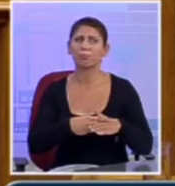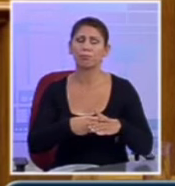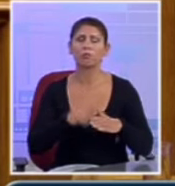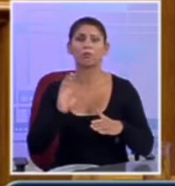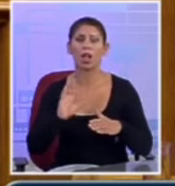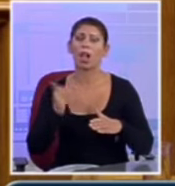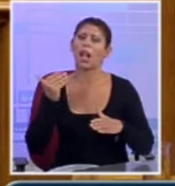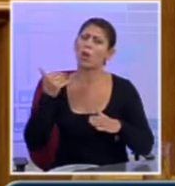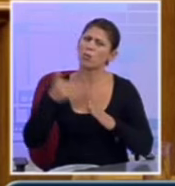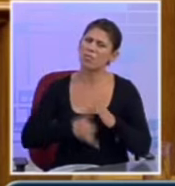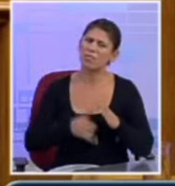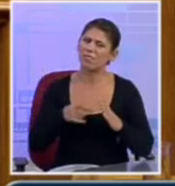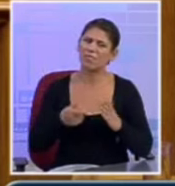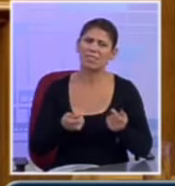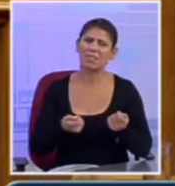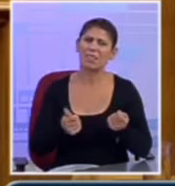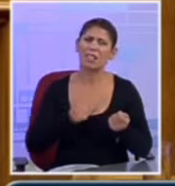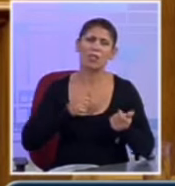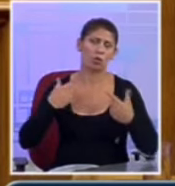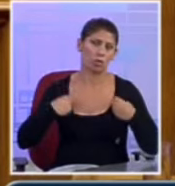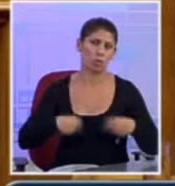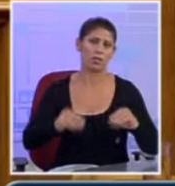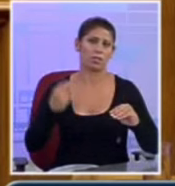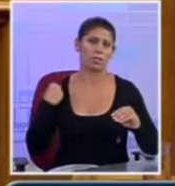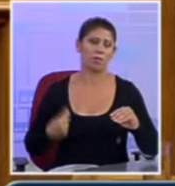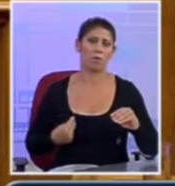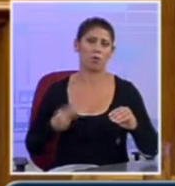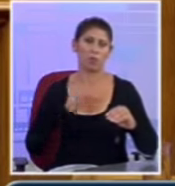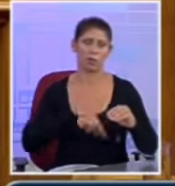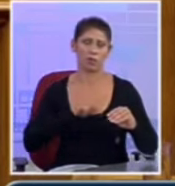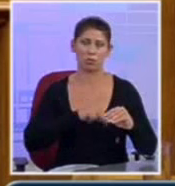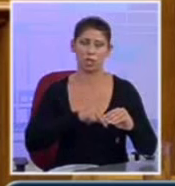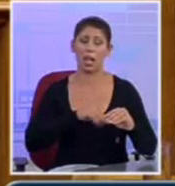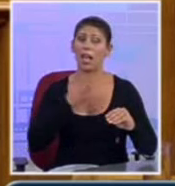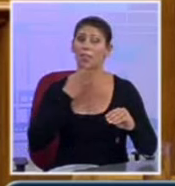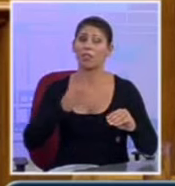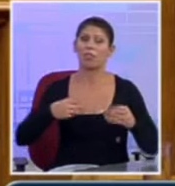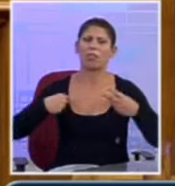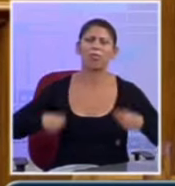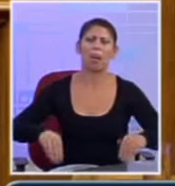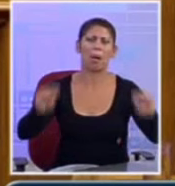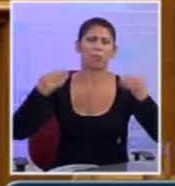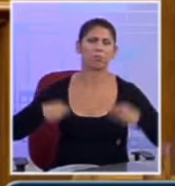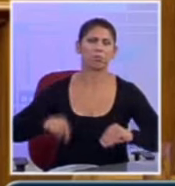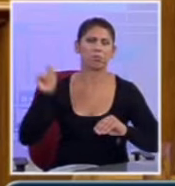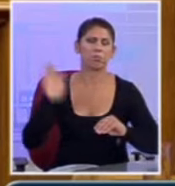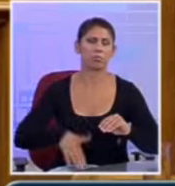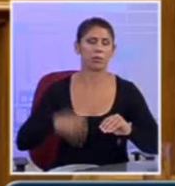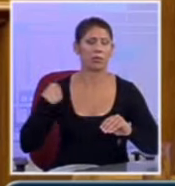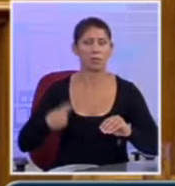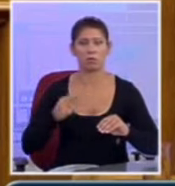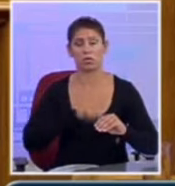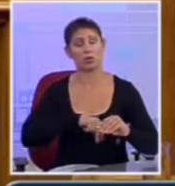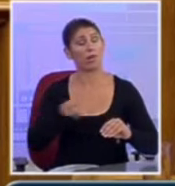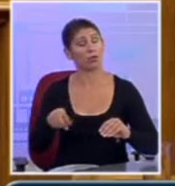θα ουσιαστικά θα ιδιωτικοποιήσει τη δημόσια περιουσία, δηλαδή θα ξεπουλήσει τη δημόσια περιουσία. Είναι